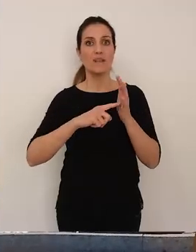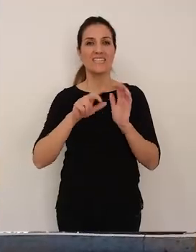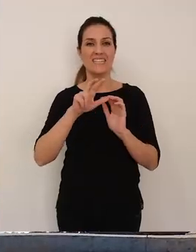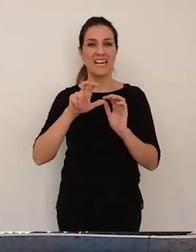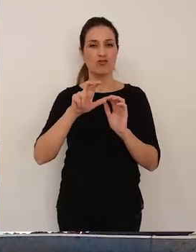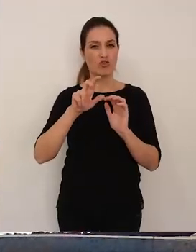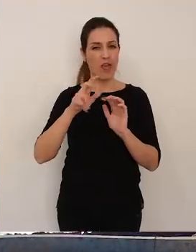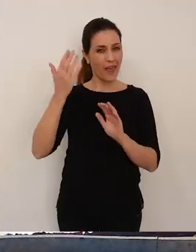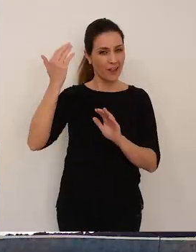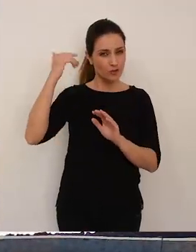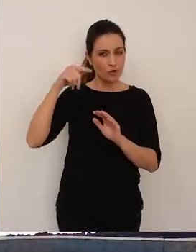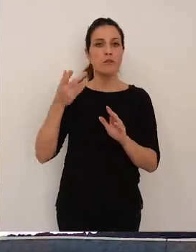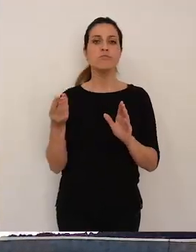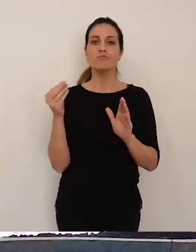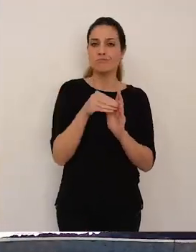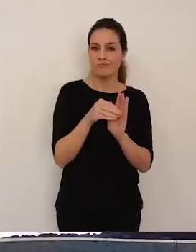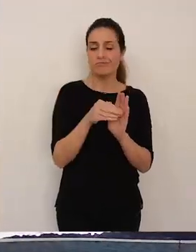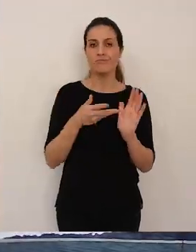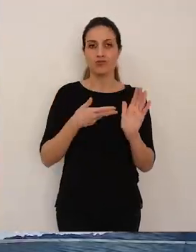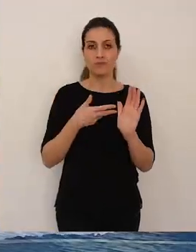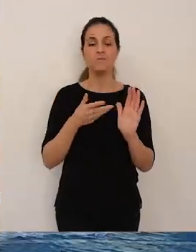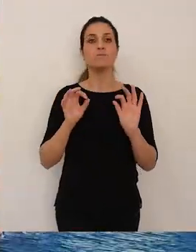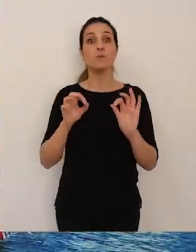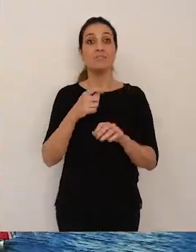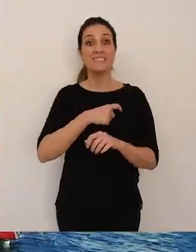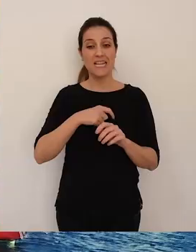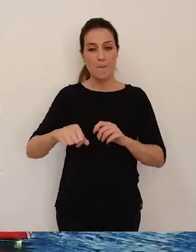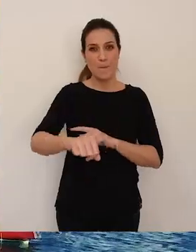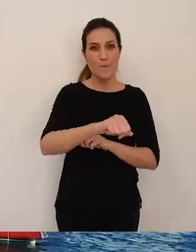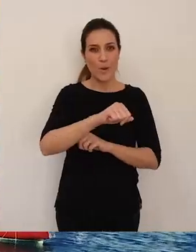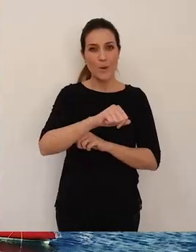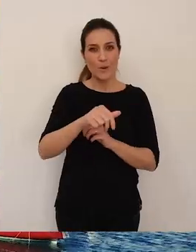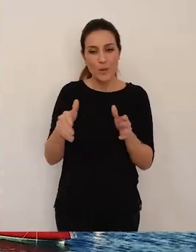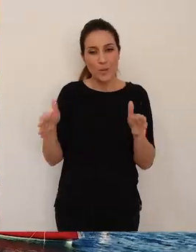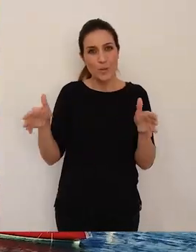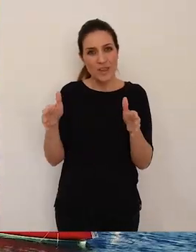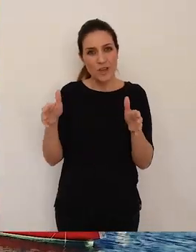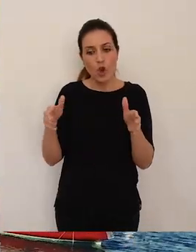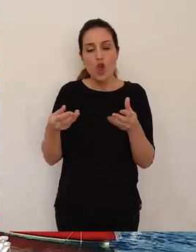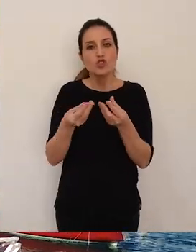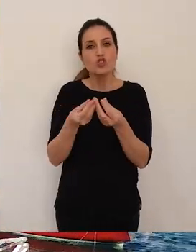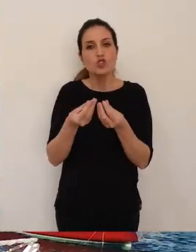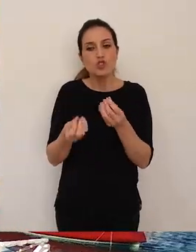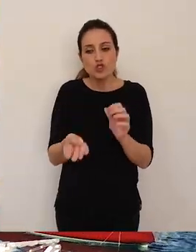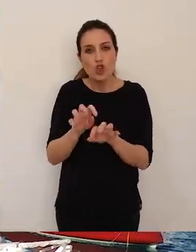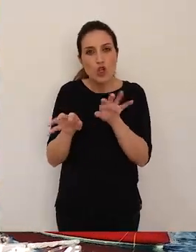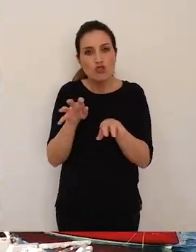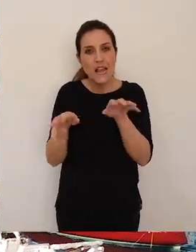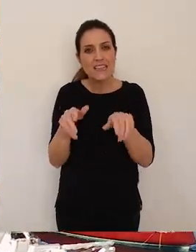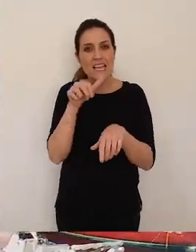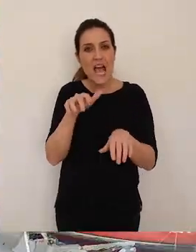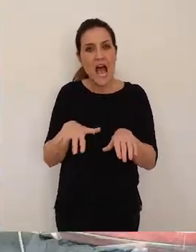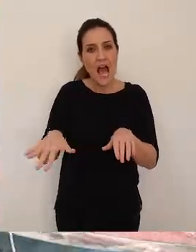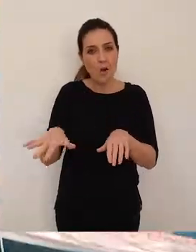il porto Tricasino è costituito da un'insenatura naturale, dove al suo interno sfociano diverse sorgenti d'acqua.